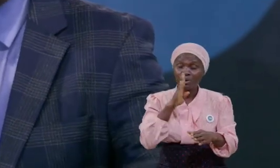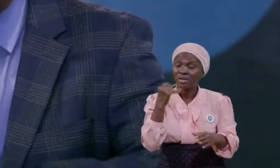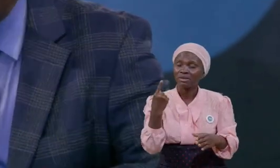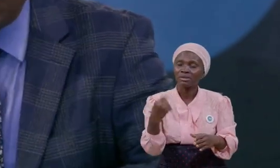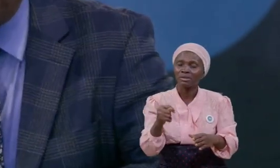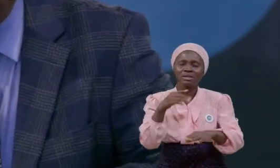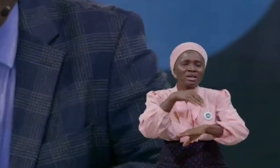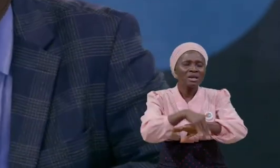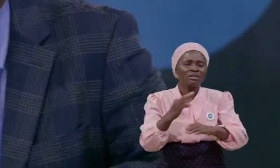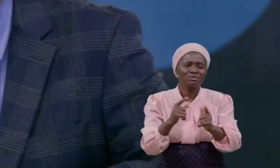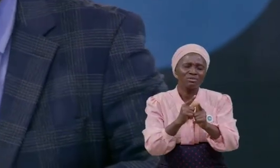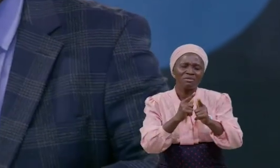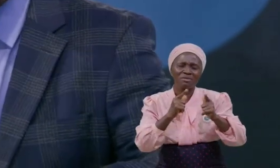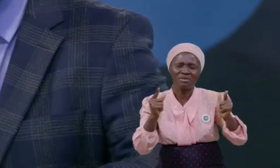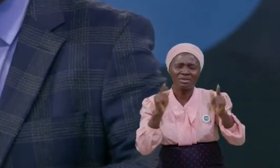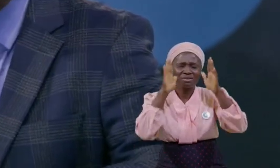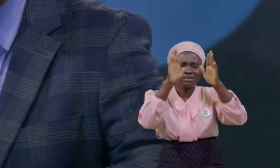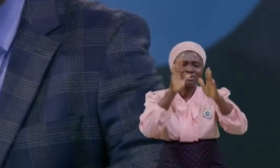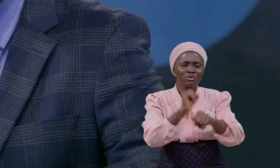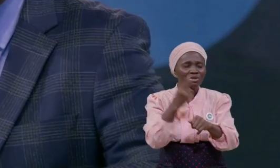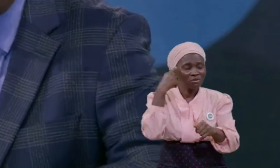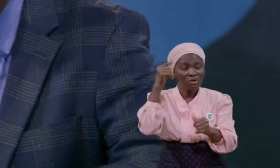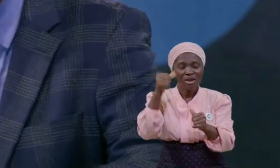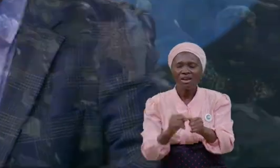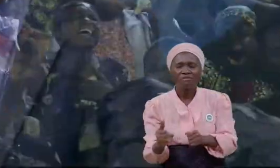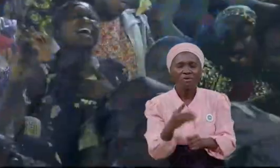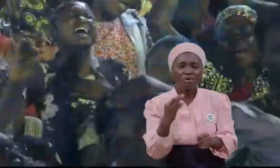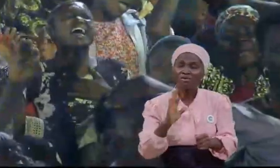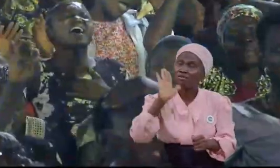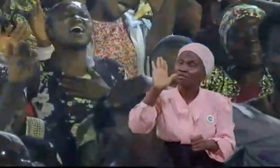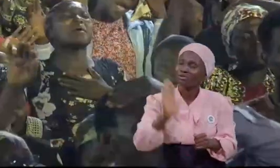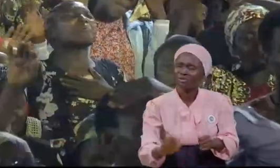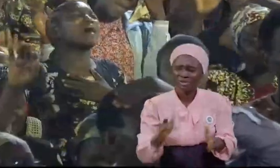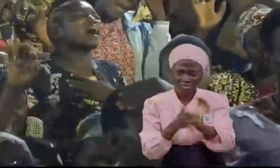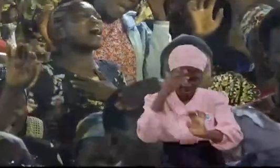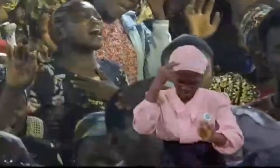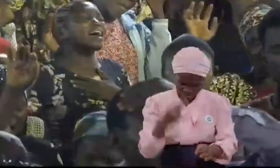miracles pour chacun de tes enfants au nom de Jésus.